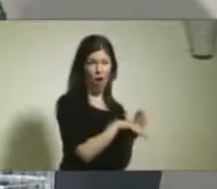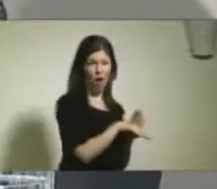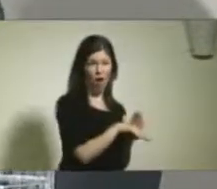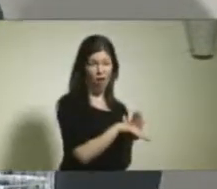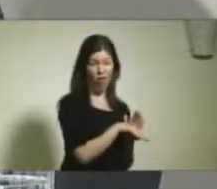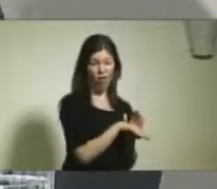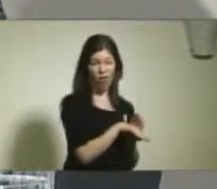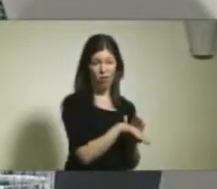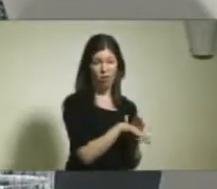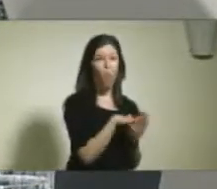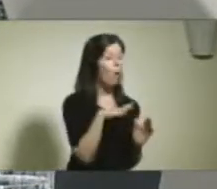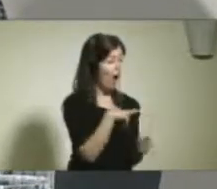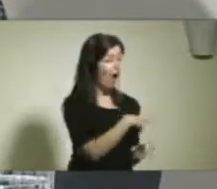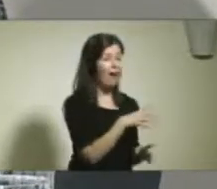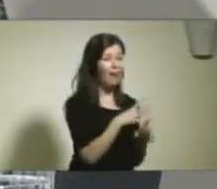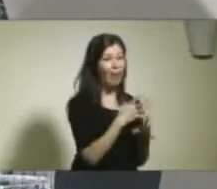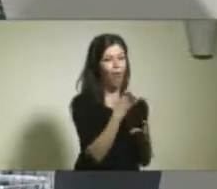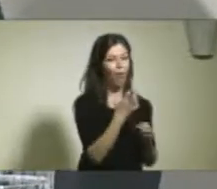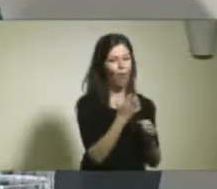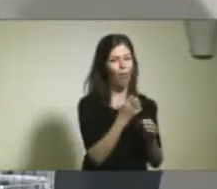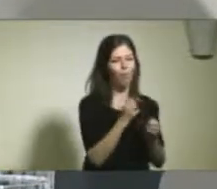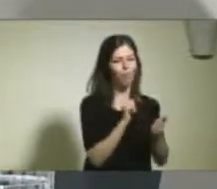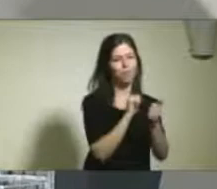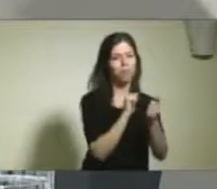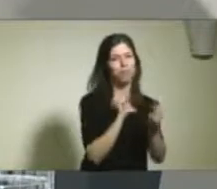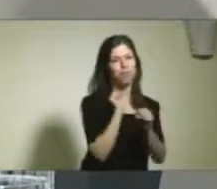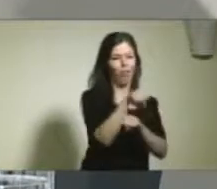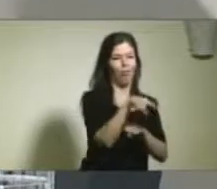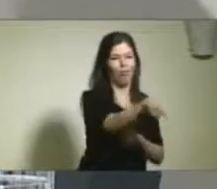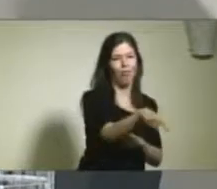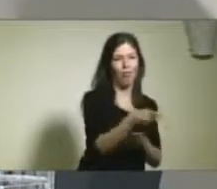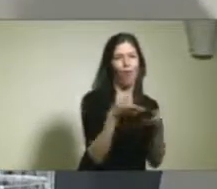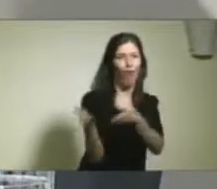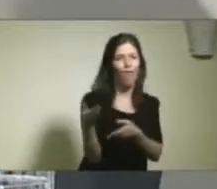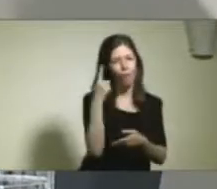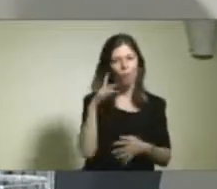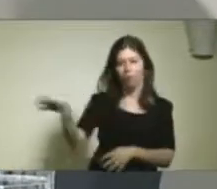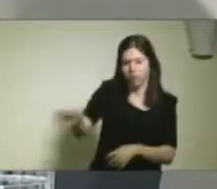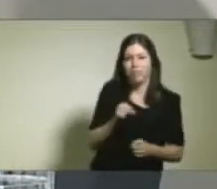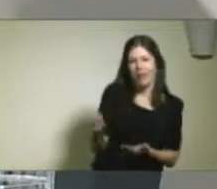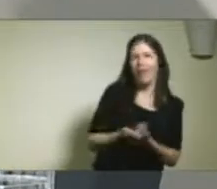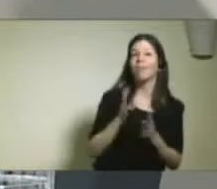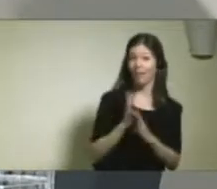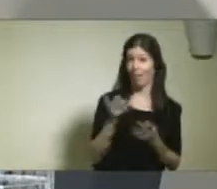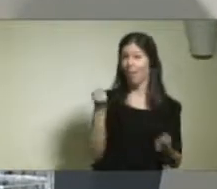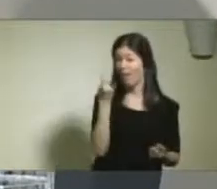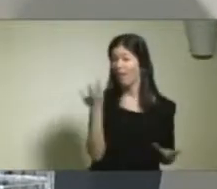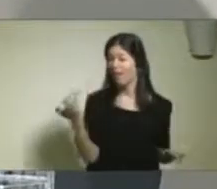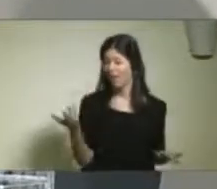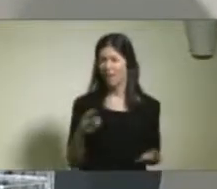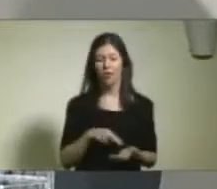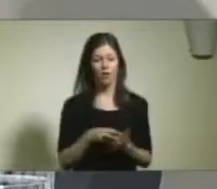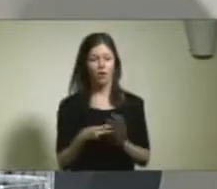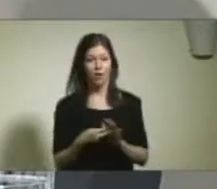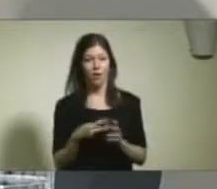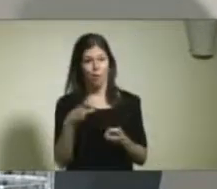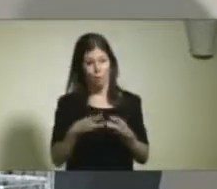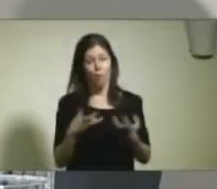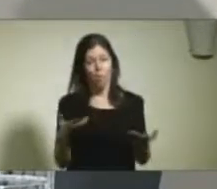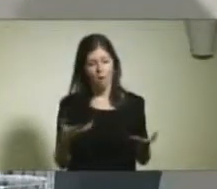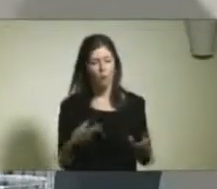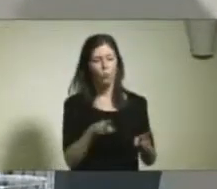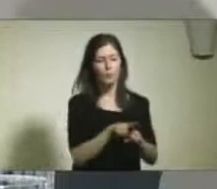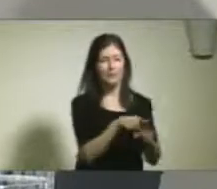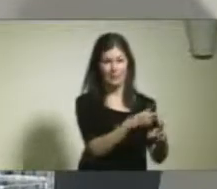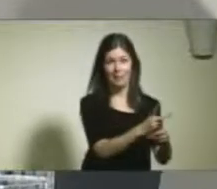l'argent pour récupérer son client. Et aussi, le problème qu'on avait beaucoup, c'était on faisait le prêt au client, mais